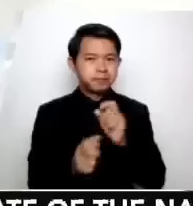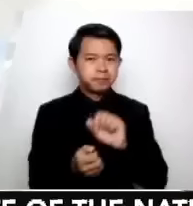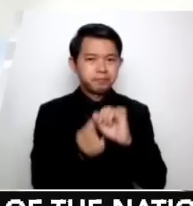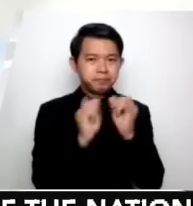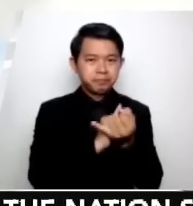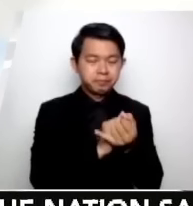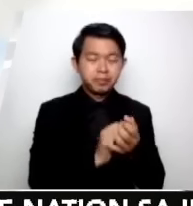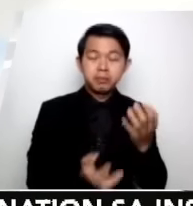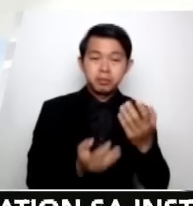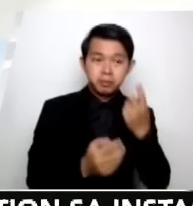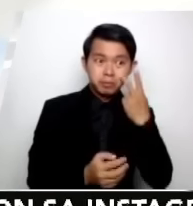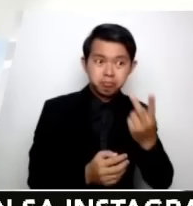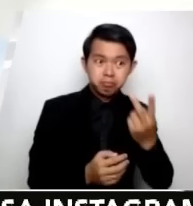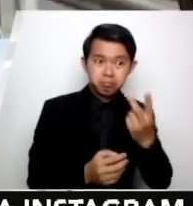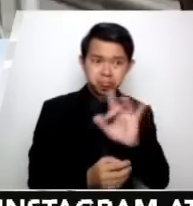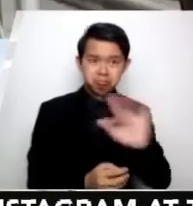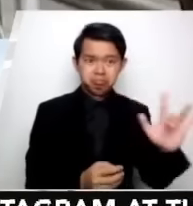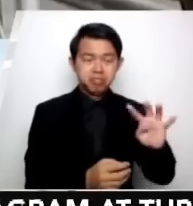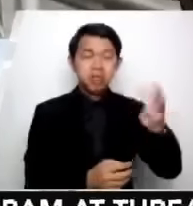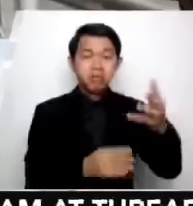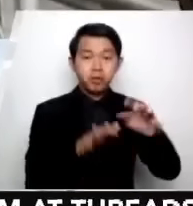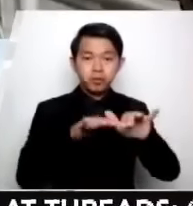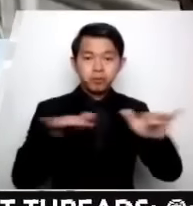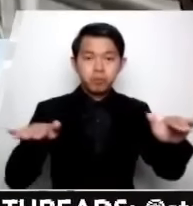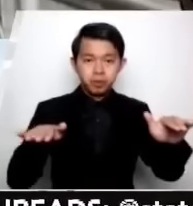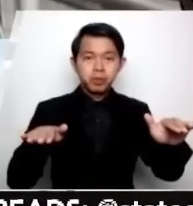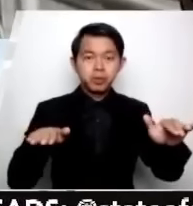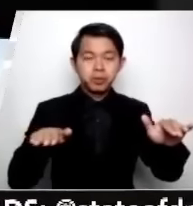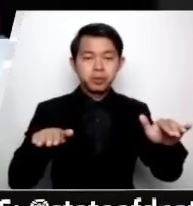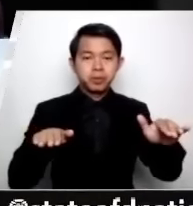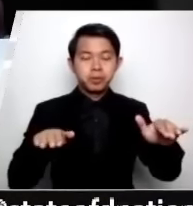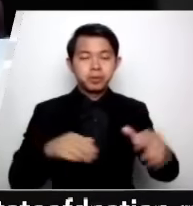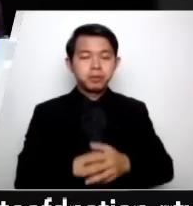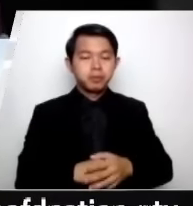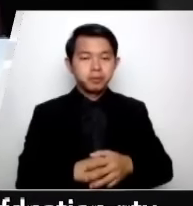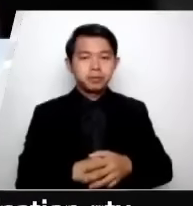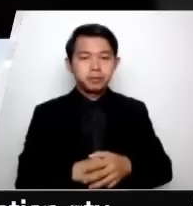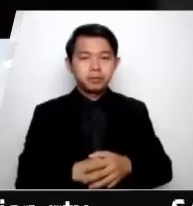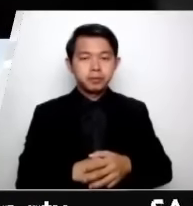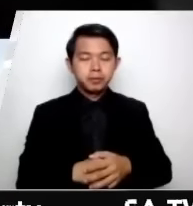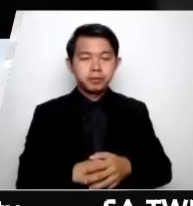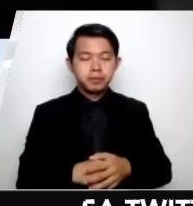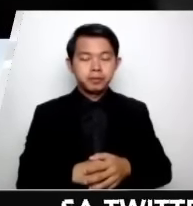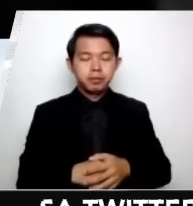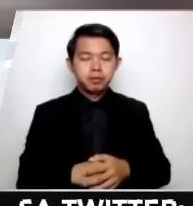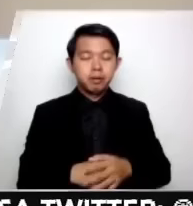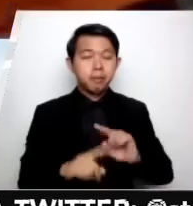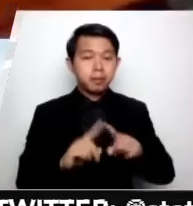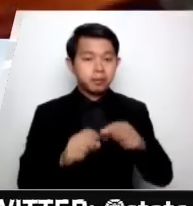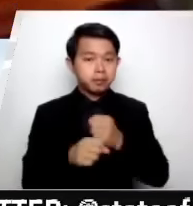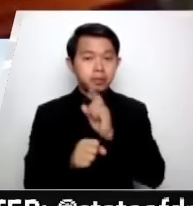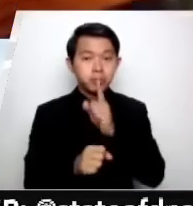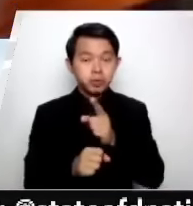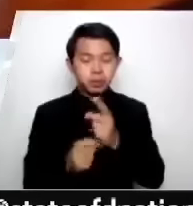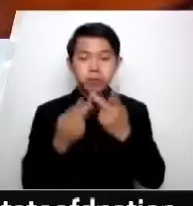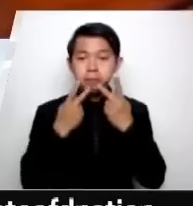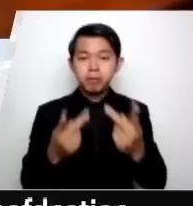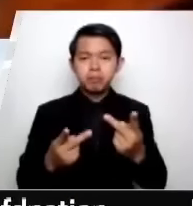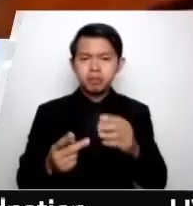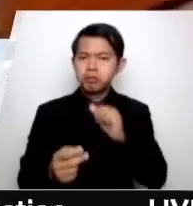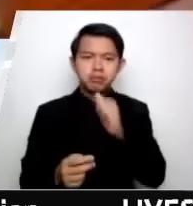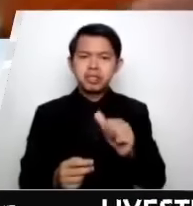nasa pangatlong palapag ng bed banks. Yun na lang po ang bakante. We assure the public na wala talagang VIP treatment. Nasa pasilidad